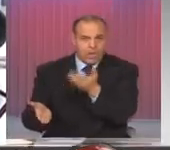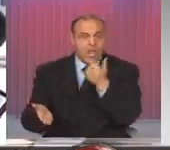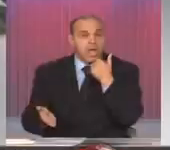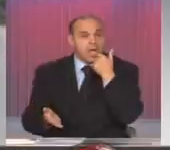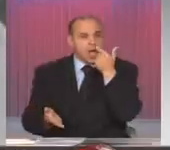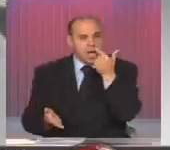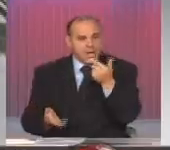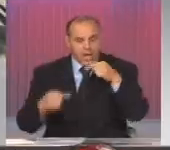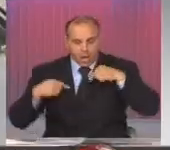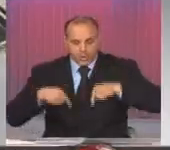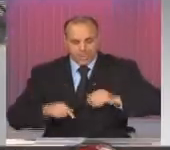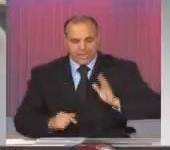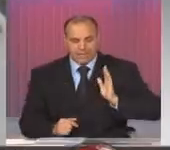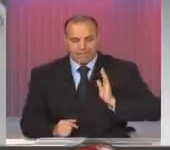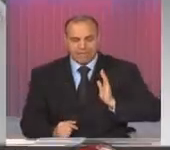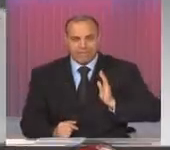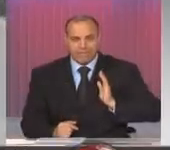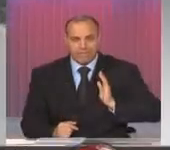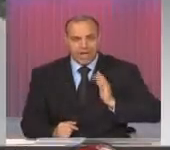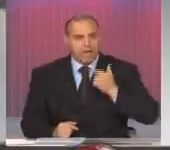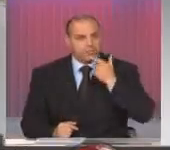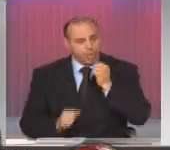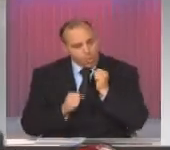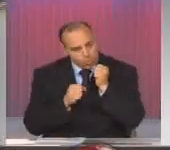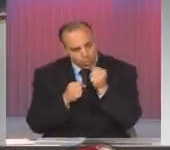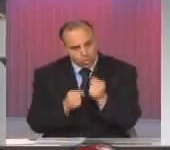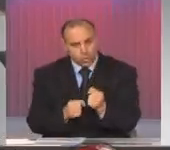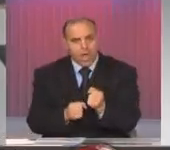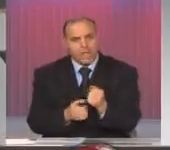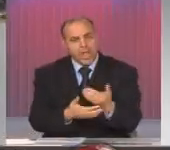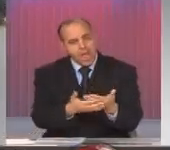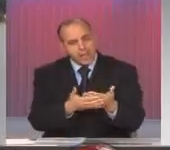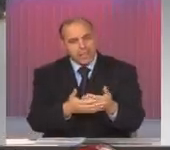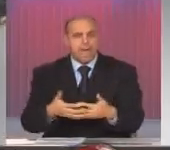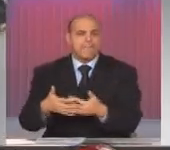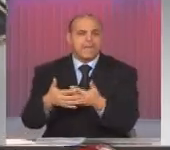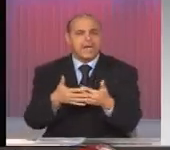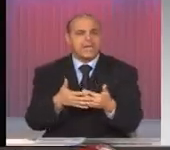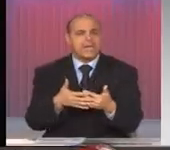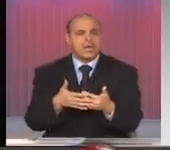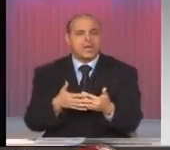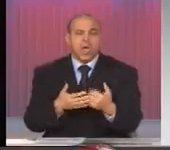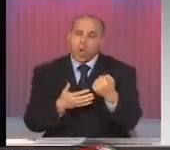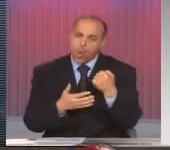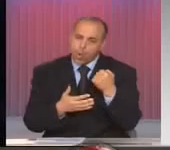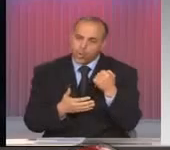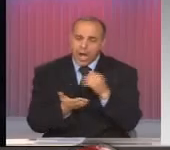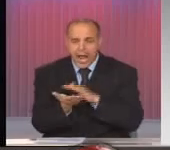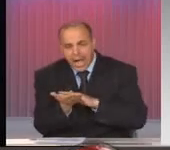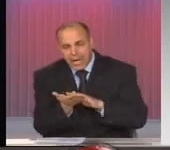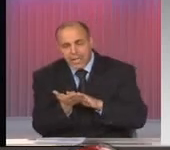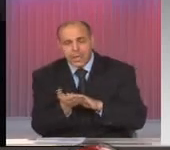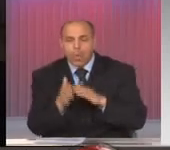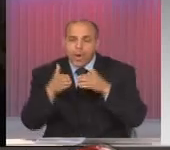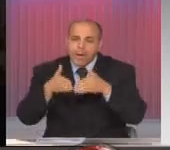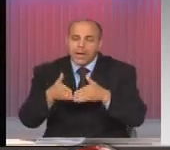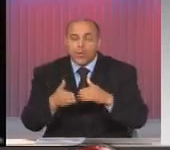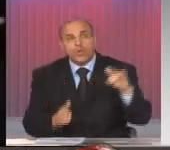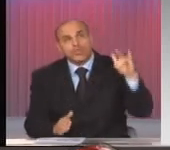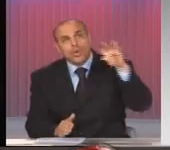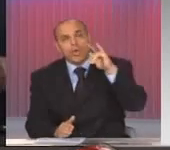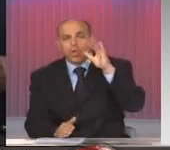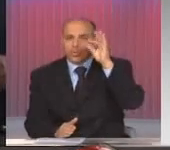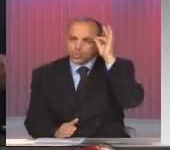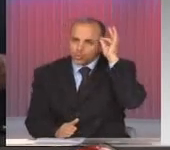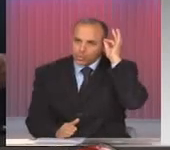قال إن وزارة الدفاع الوطني تثمن مجهودات الإدارة الأمريكية لتعزيز القدرات البرية والبحرية والجوية